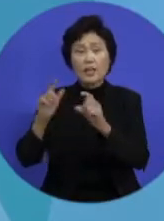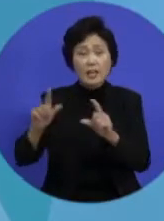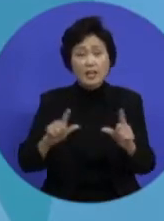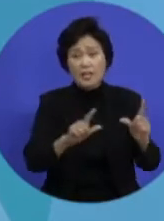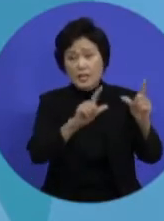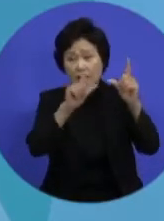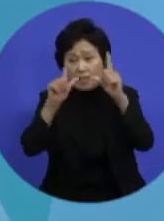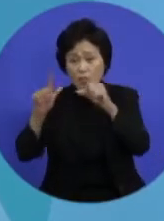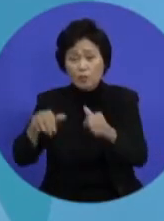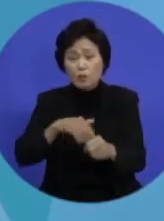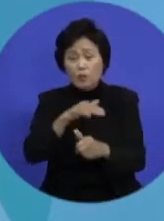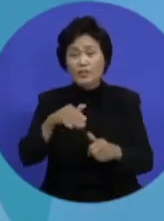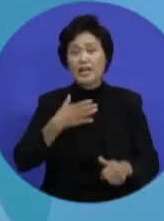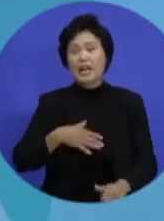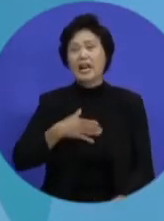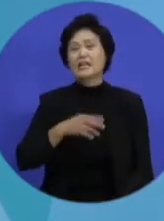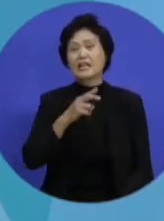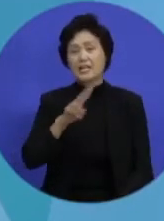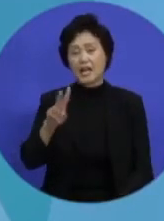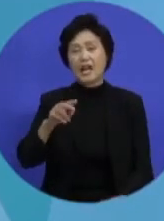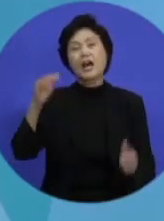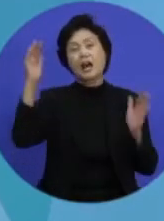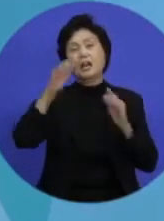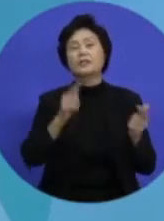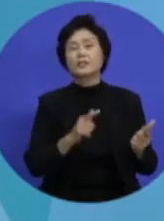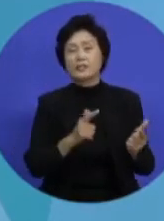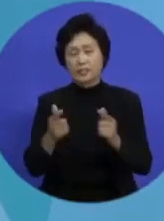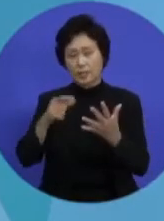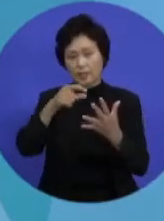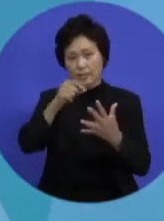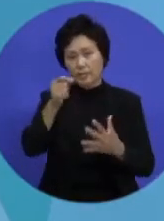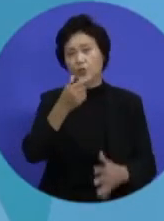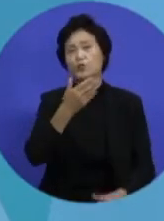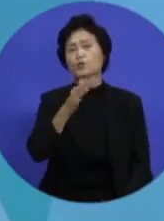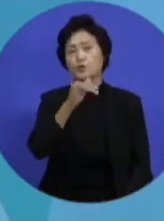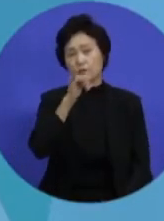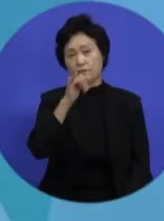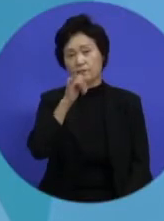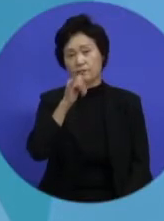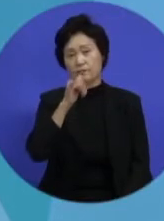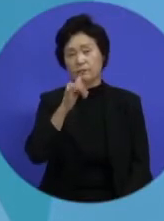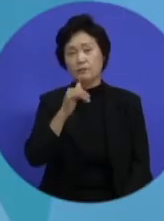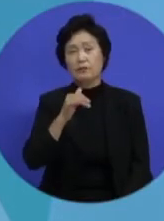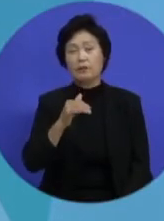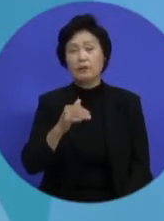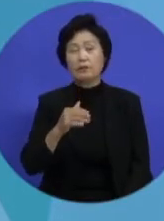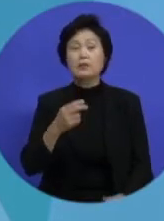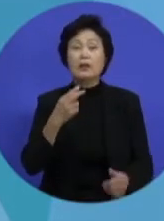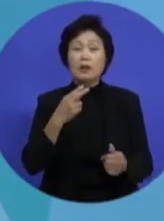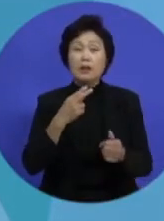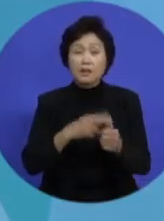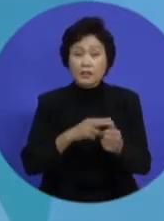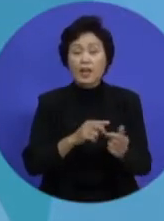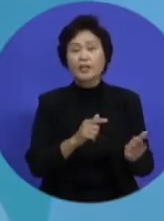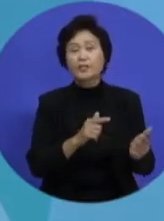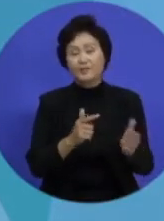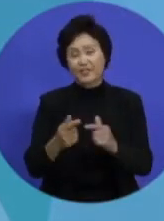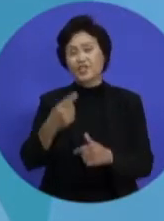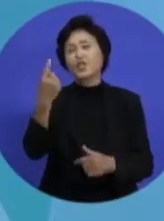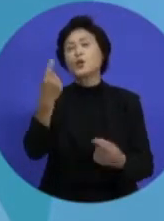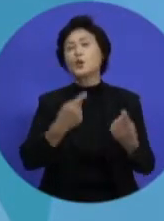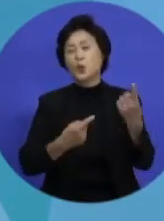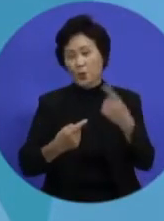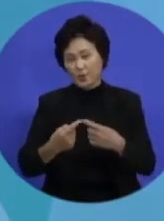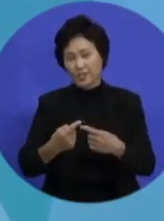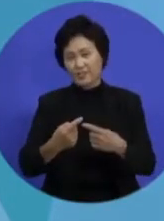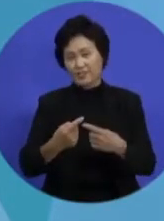스스로 만들어갈 수 있다. 그렇죠. 이렇게 생각합니다. 그래서 그런 교수님들, 이제 저희는 이제 대부분 이제 교수님들이신데 와서 그런 건강한 자극을 주시는